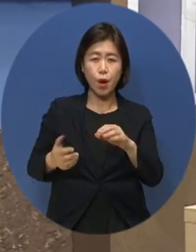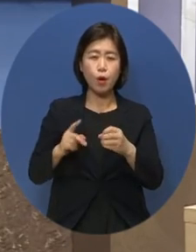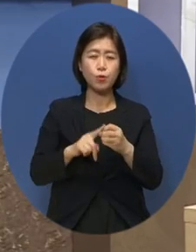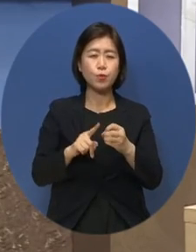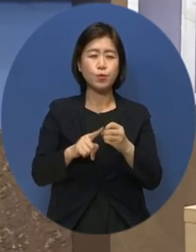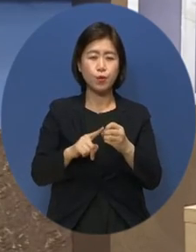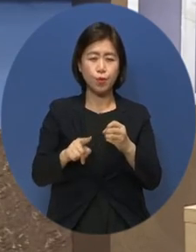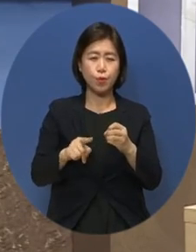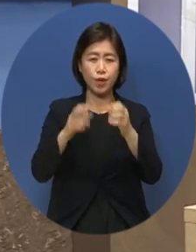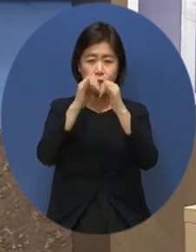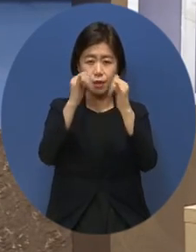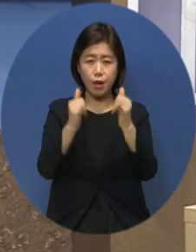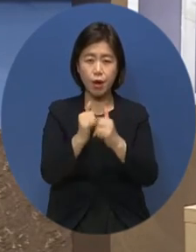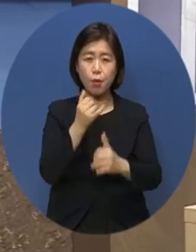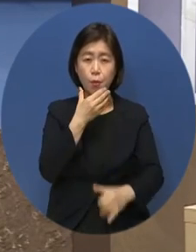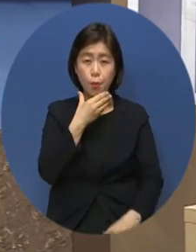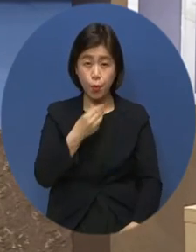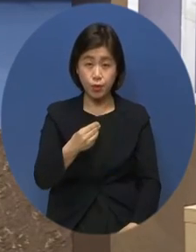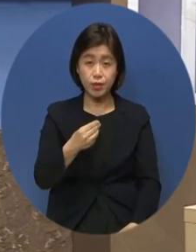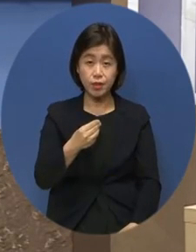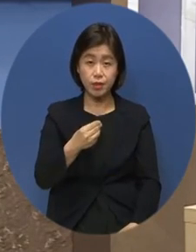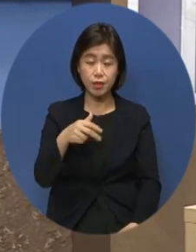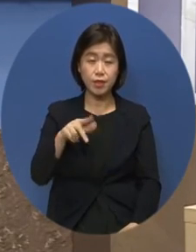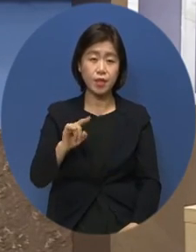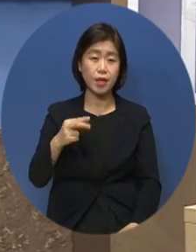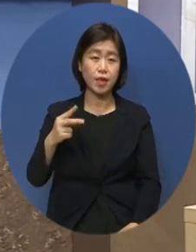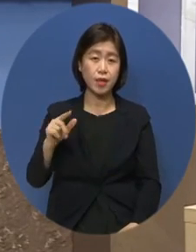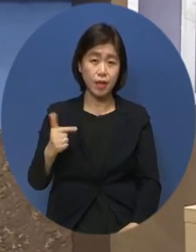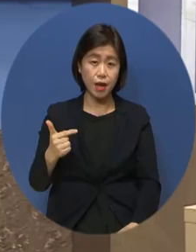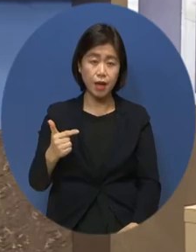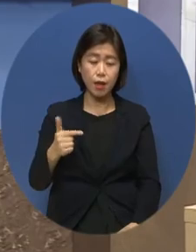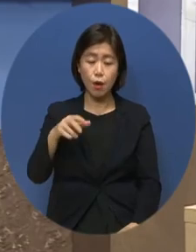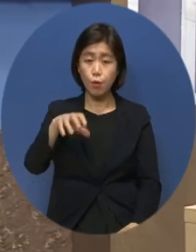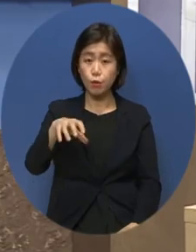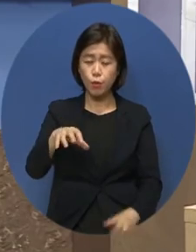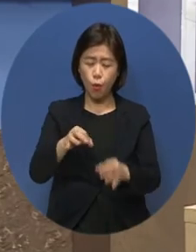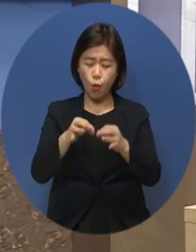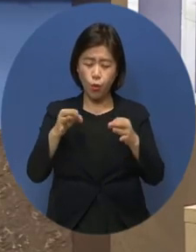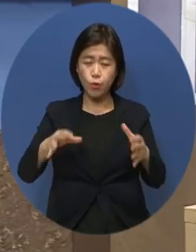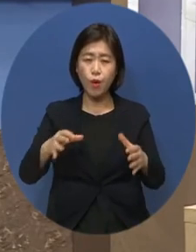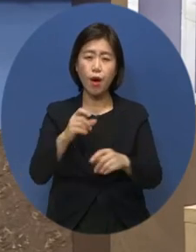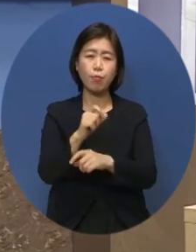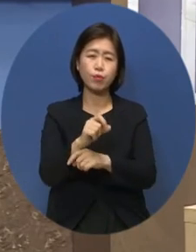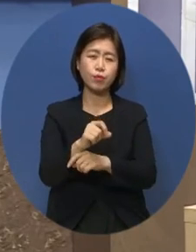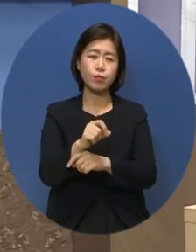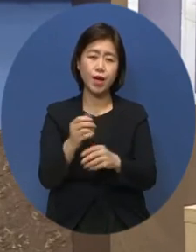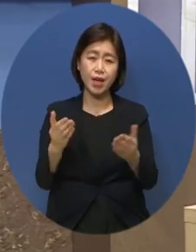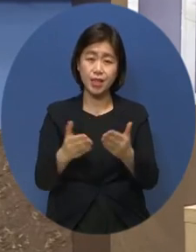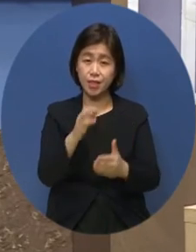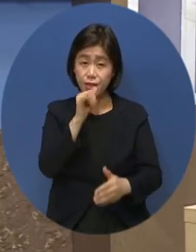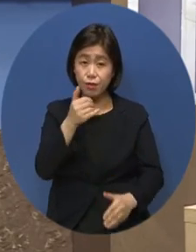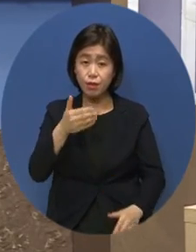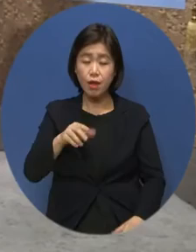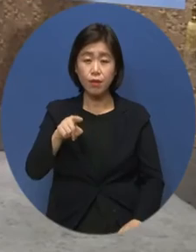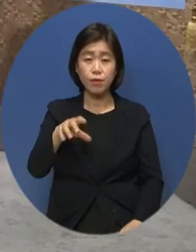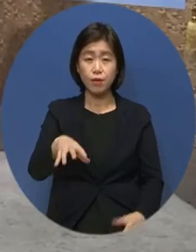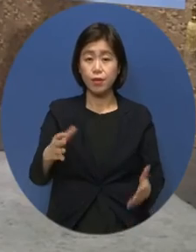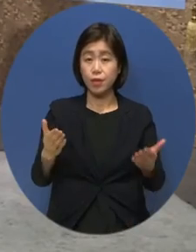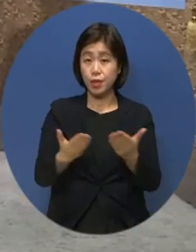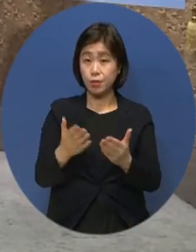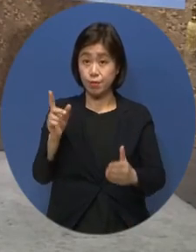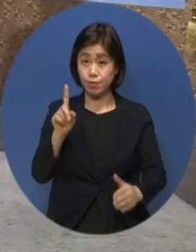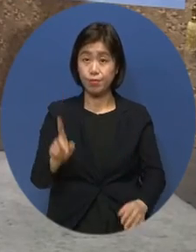사무국장 으로서 오래 동안 근무를 해 오셨는데요 그곳에서는 어떤 활동들을 하셨나요 아